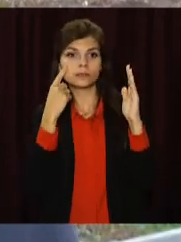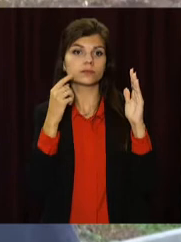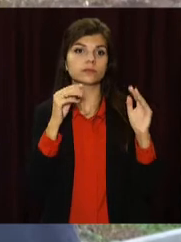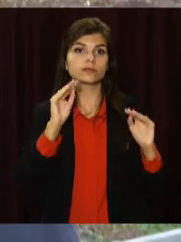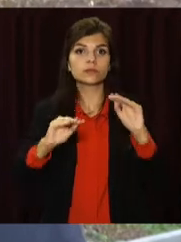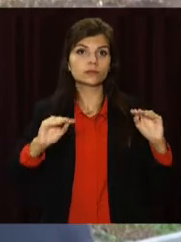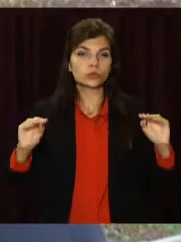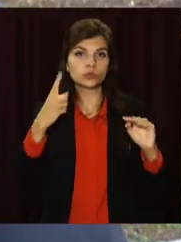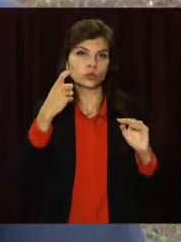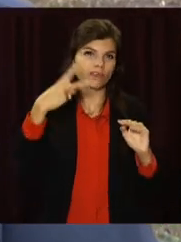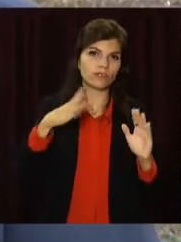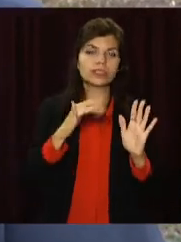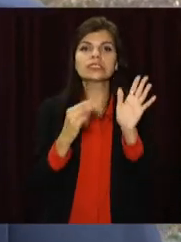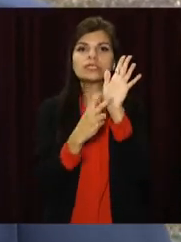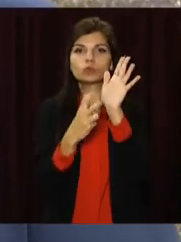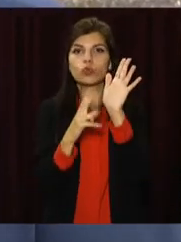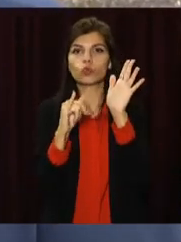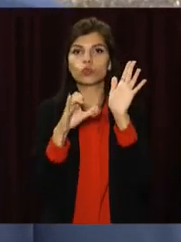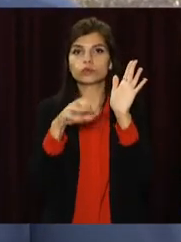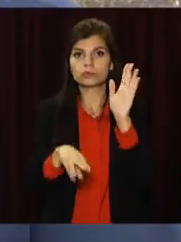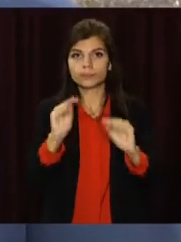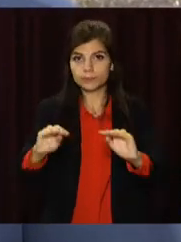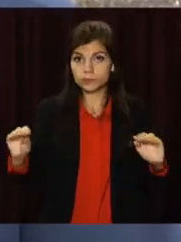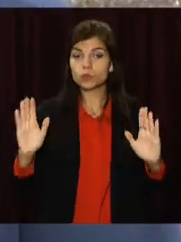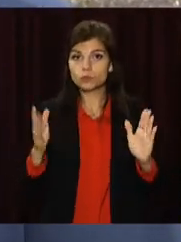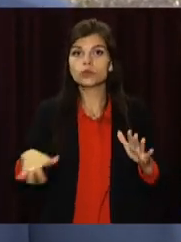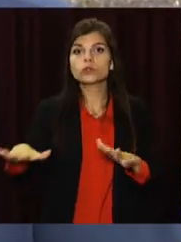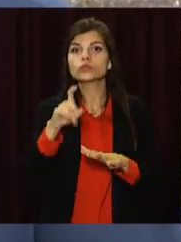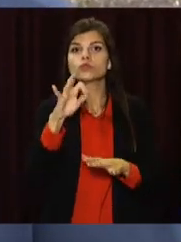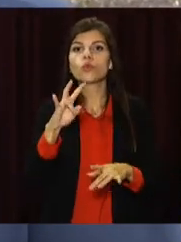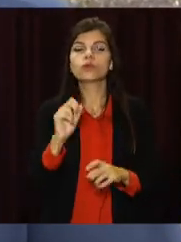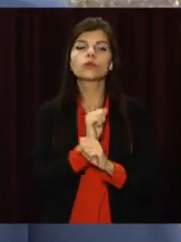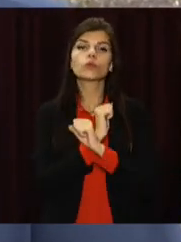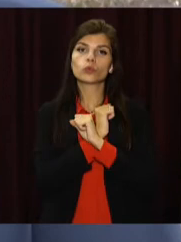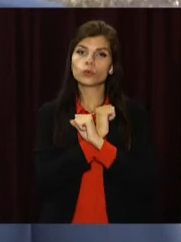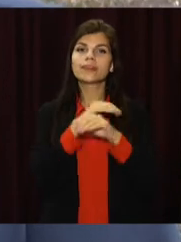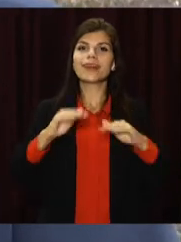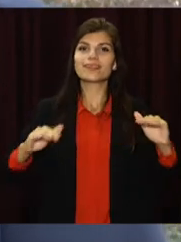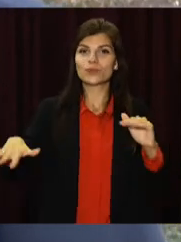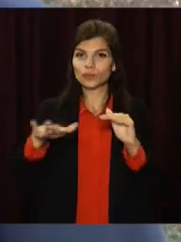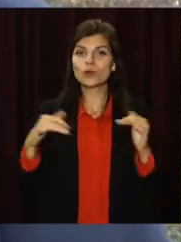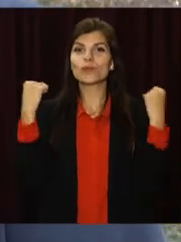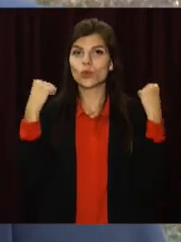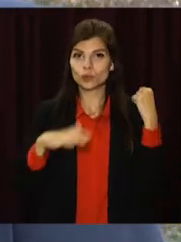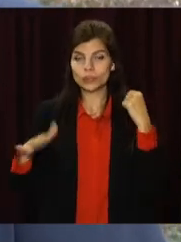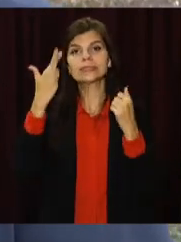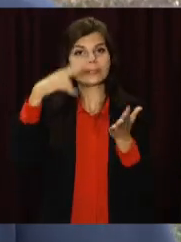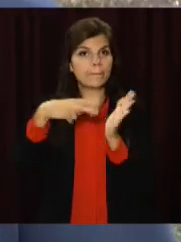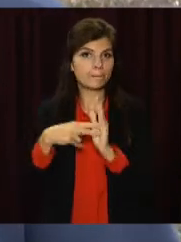120 деревьев і около 700 кустів. Здесь будут зоны отдыха, детские площадки, спортивные